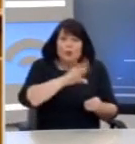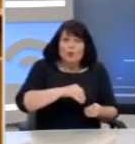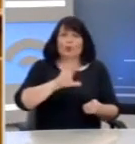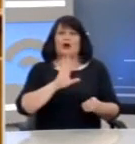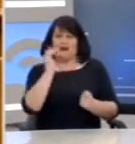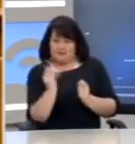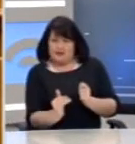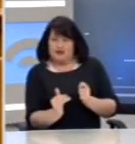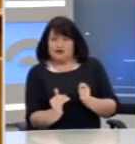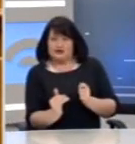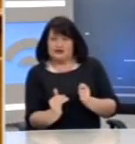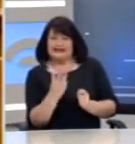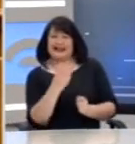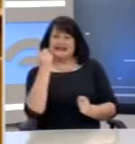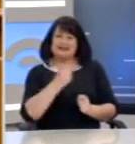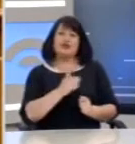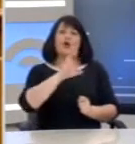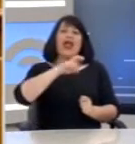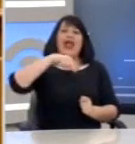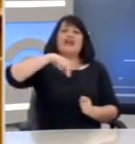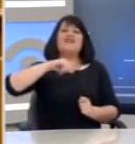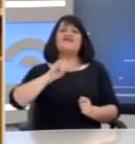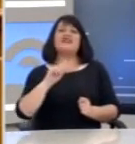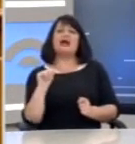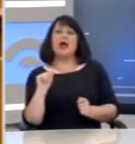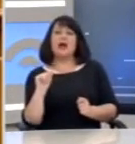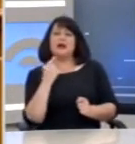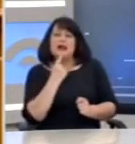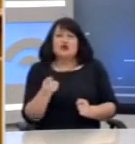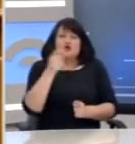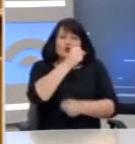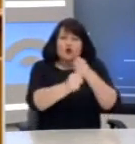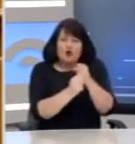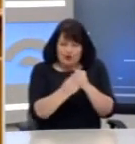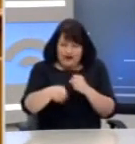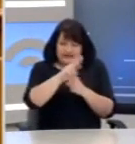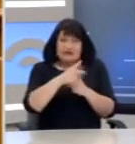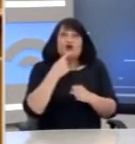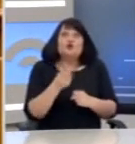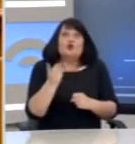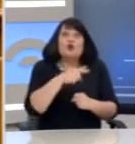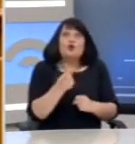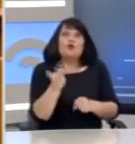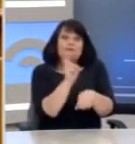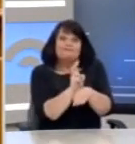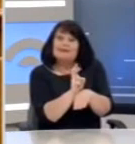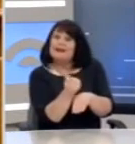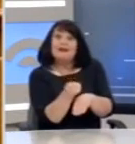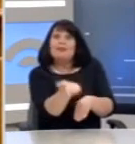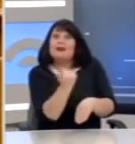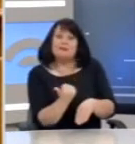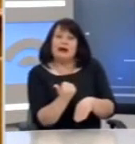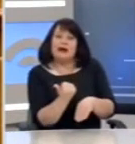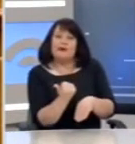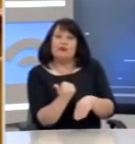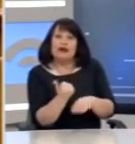το μειώσετε δηλαδή φέτος κατά 30% και του χρόνου θα το αυξήσετε, γιατί του χρόνου δεν υπάρχει χώρος. Του χρόνου δεν υπάρχει χώρος. Αυτή δεν